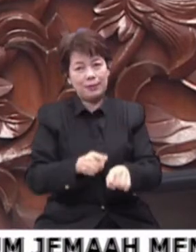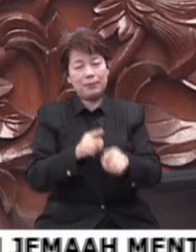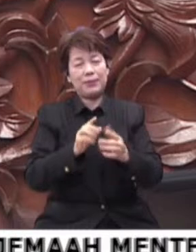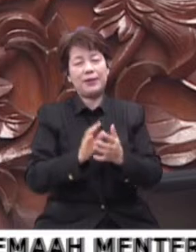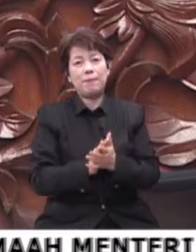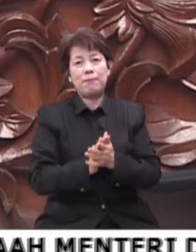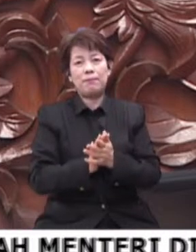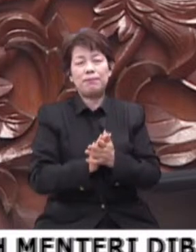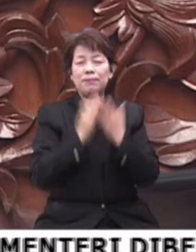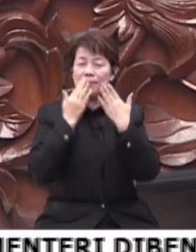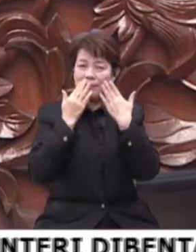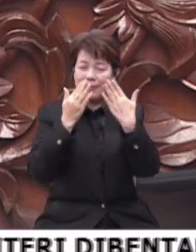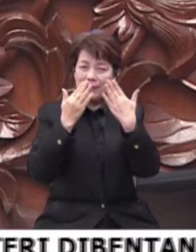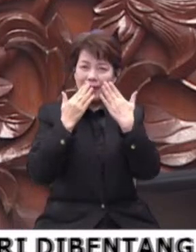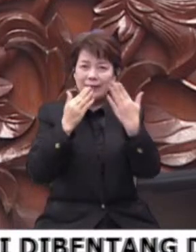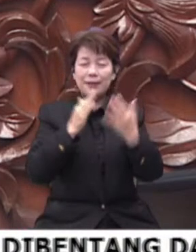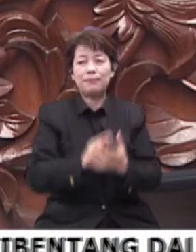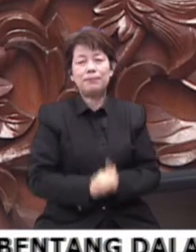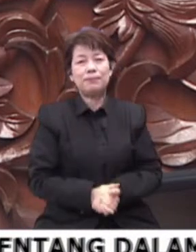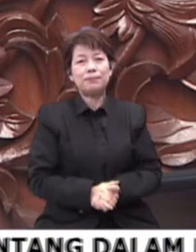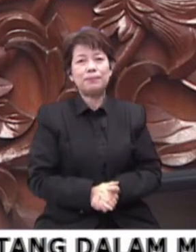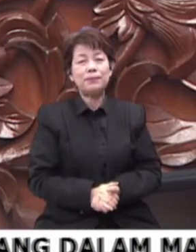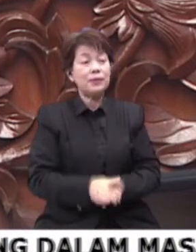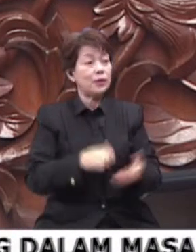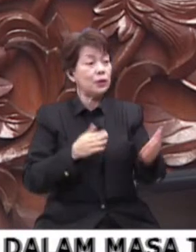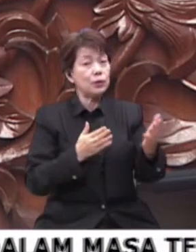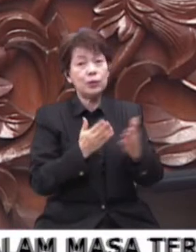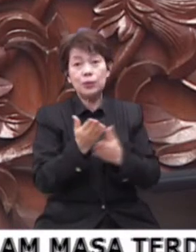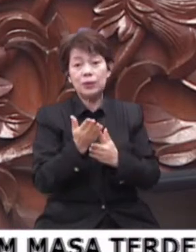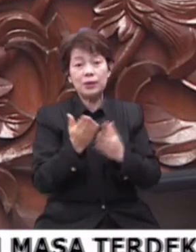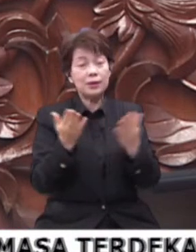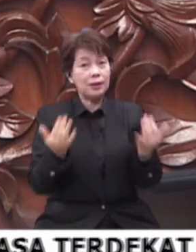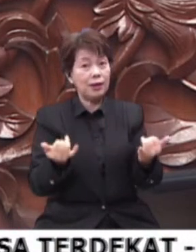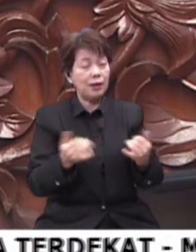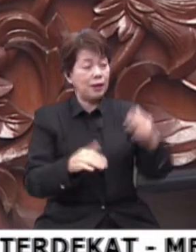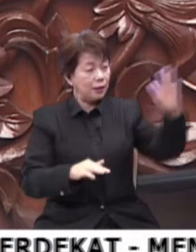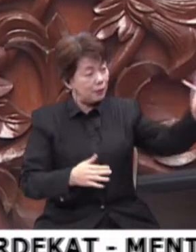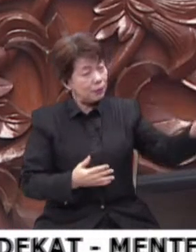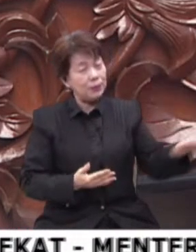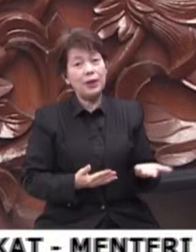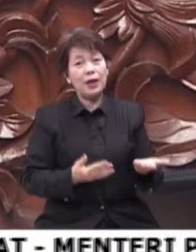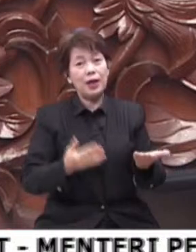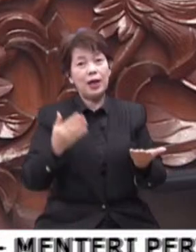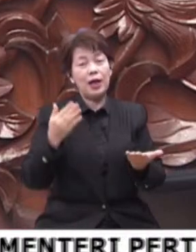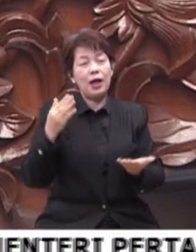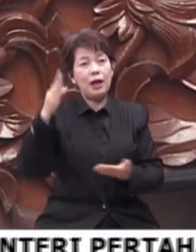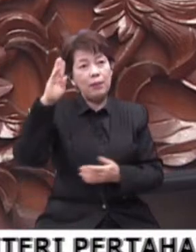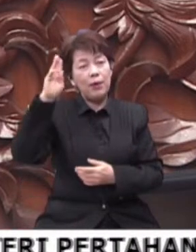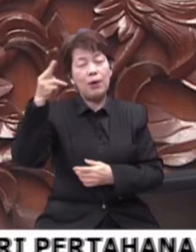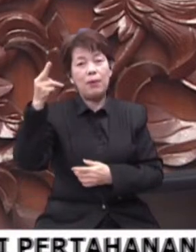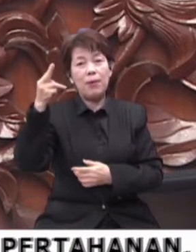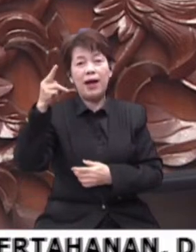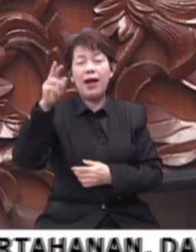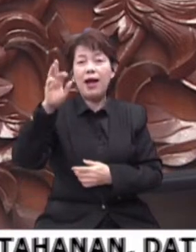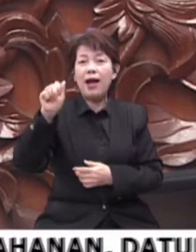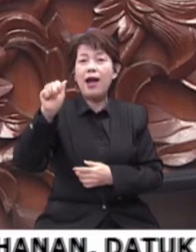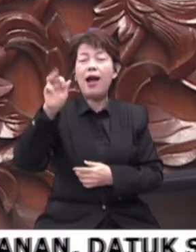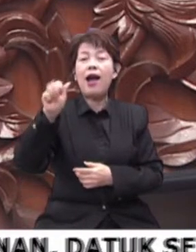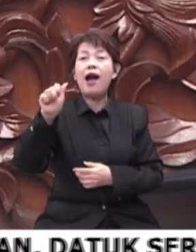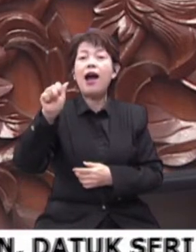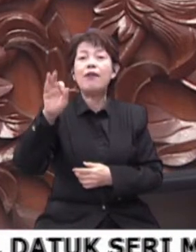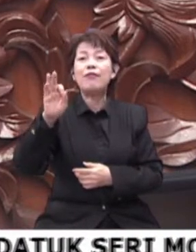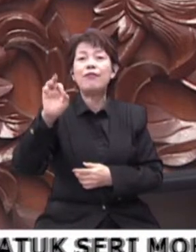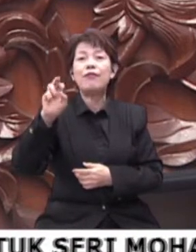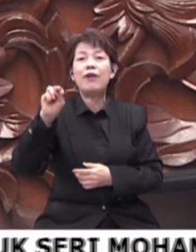diberikan Seterusnya saya menjemput yang berumah Tuhan Haji Muhammad Efendi bin